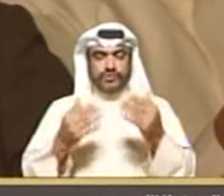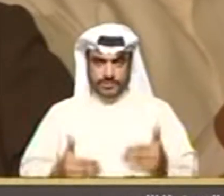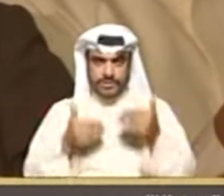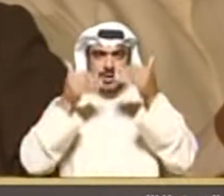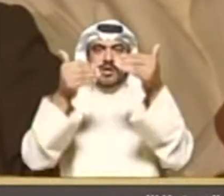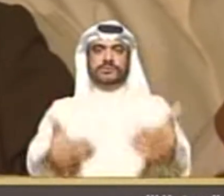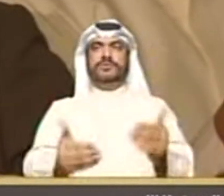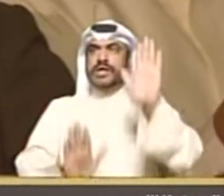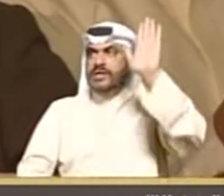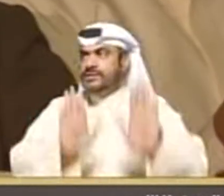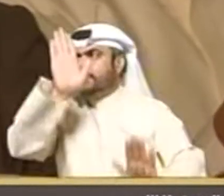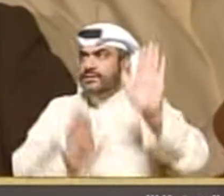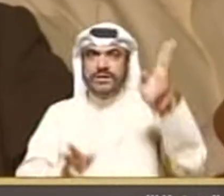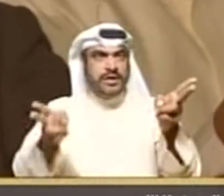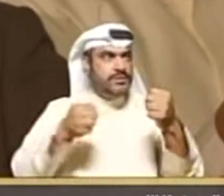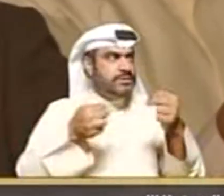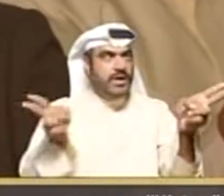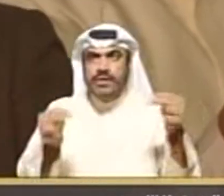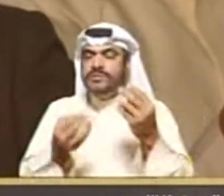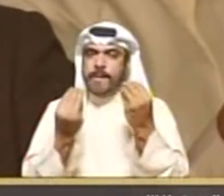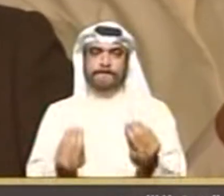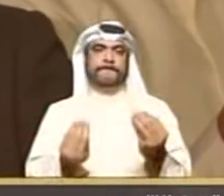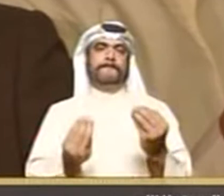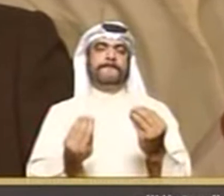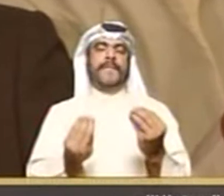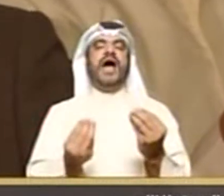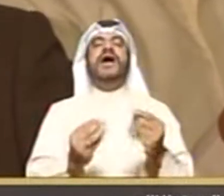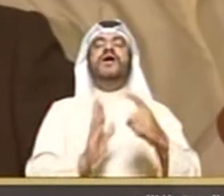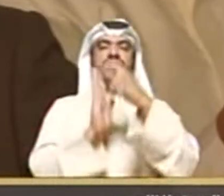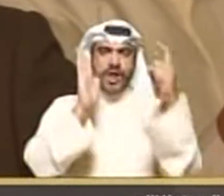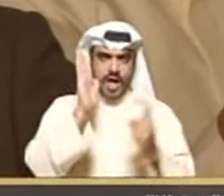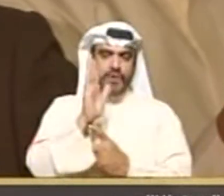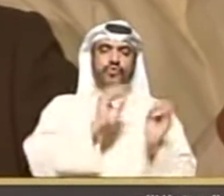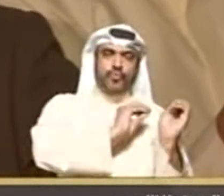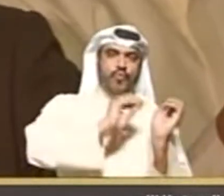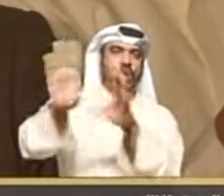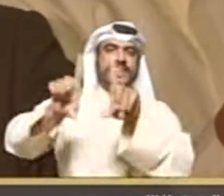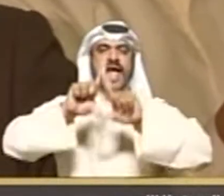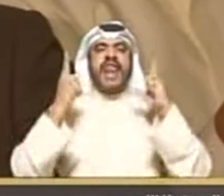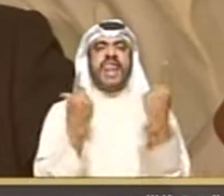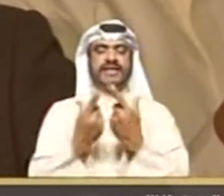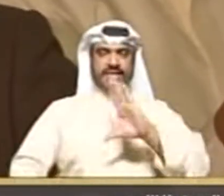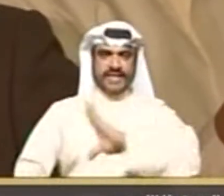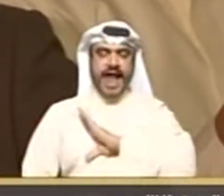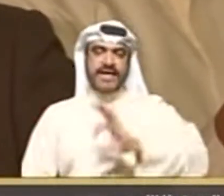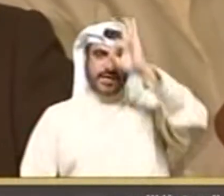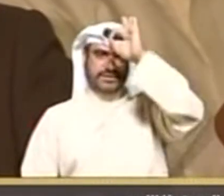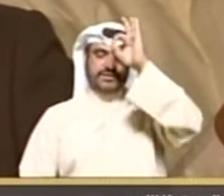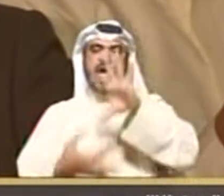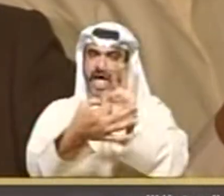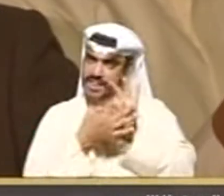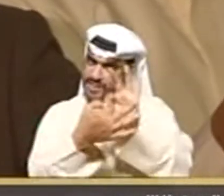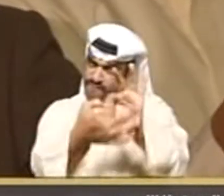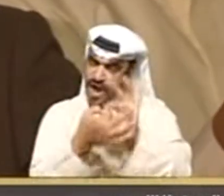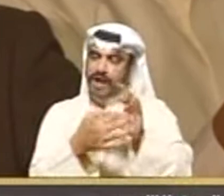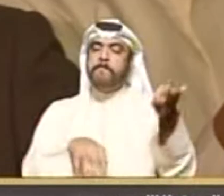أن نحصل على الصيغة الملائمة لتحقق الحد الأدنى من التوافق، فصار في اتفاق على